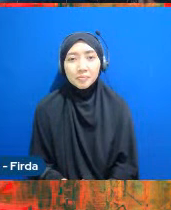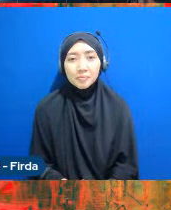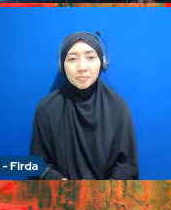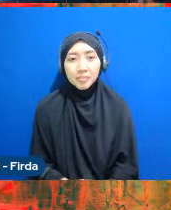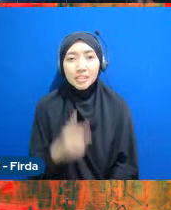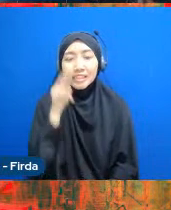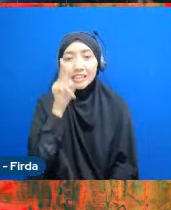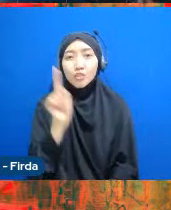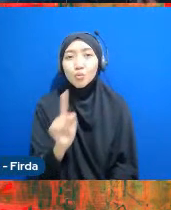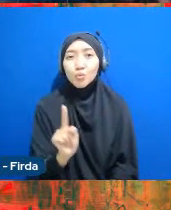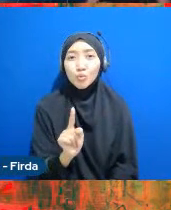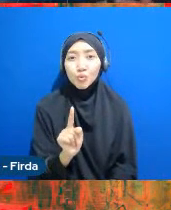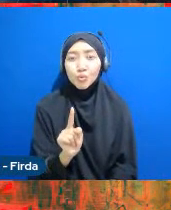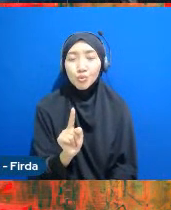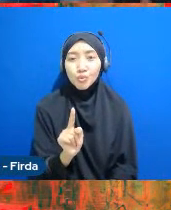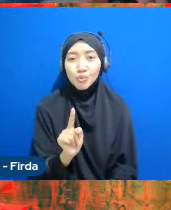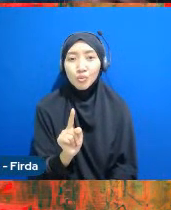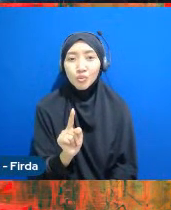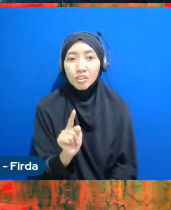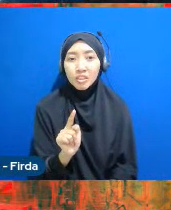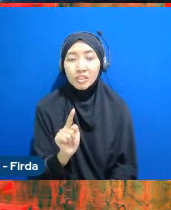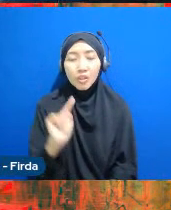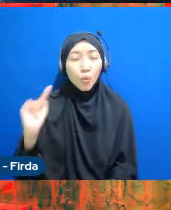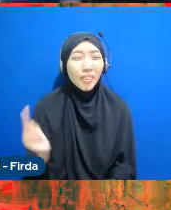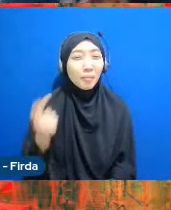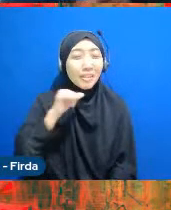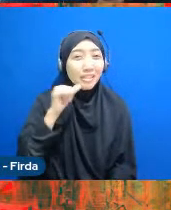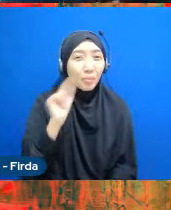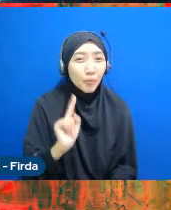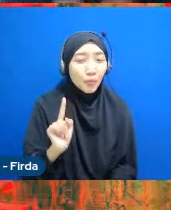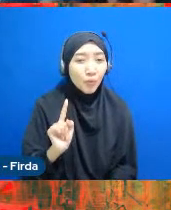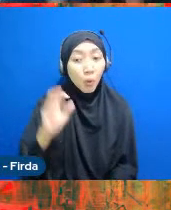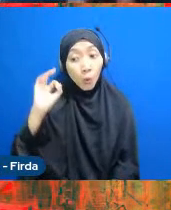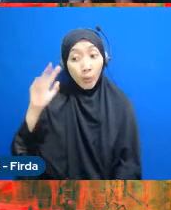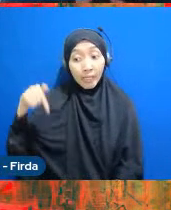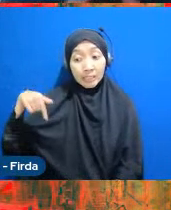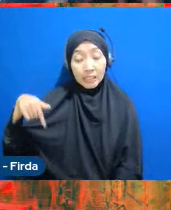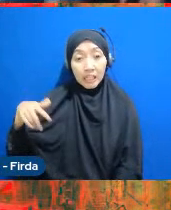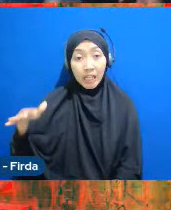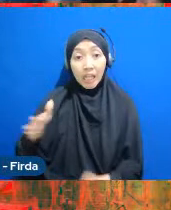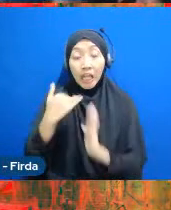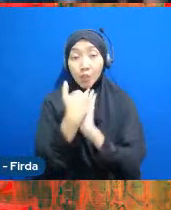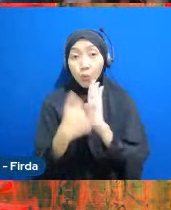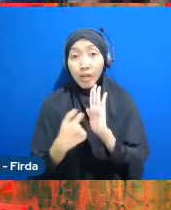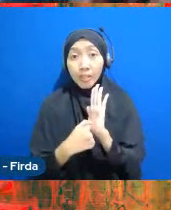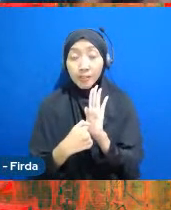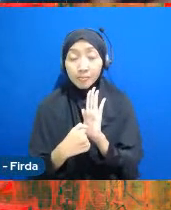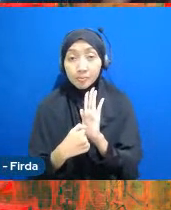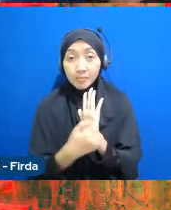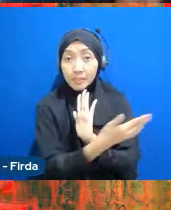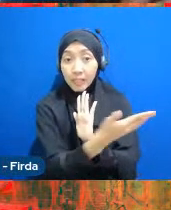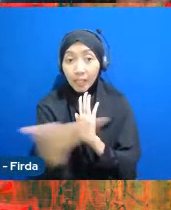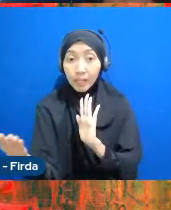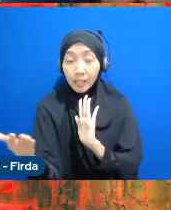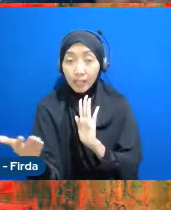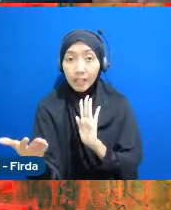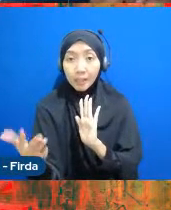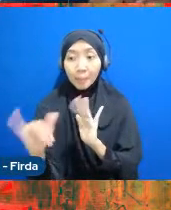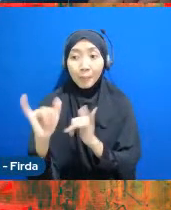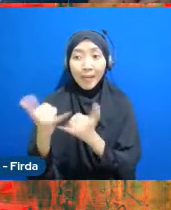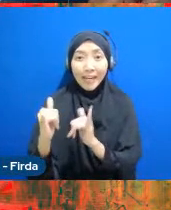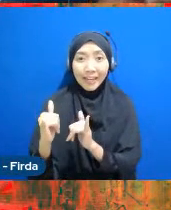cek dulu dong gitu kan, siapa duluan. Misalnya aturannya gini, oke ya, jadi sekarang gini, aturannya adalah silahkan main,